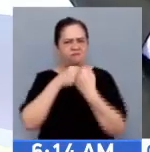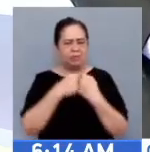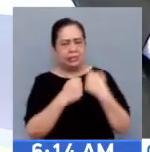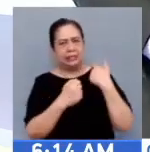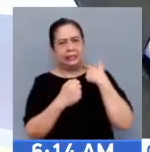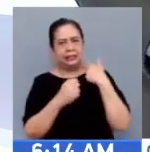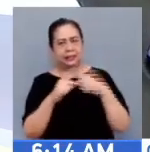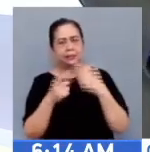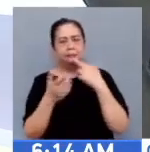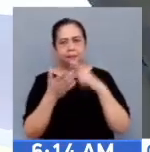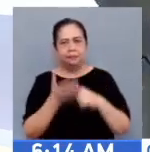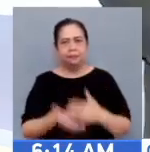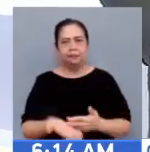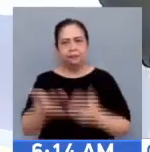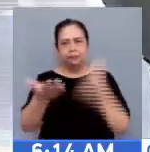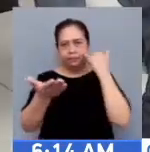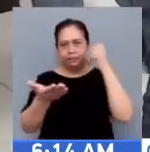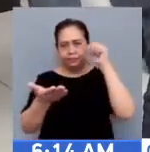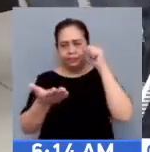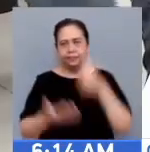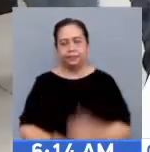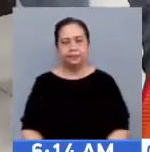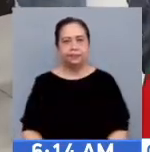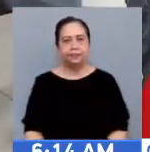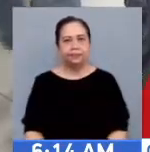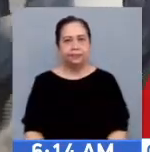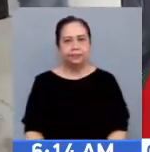balita si James Agustin.